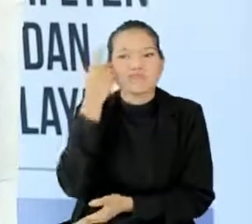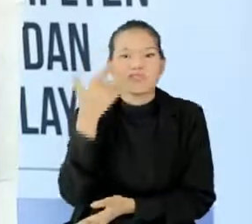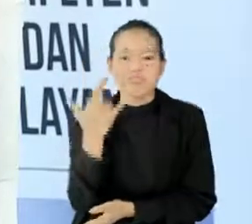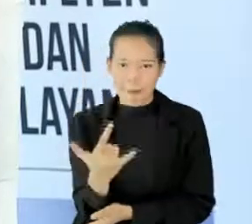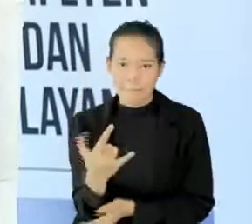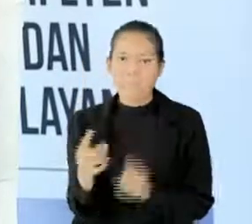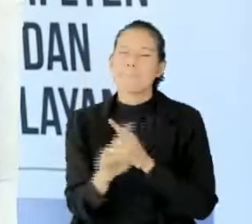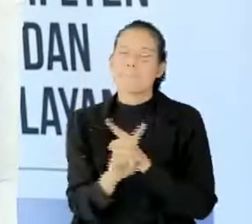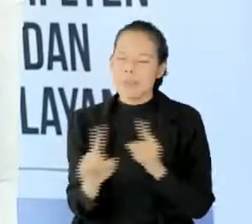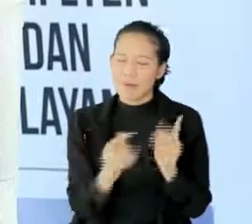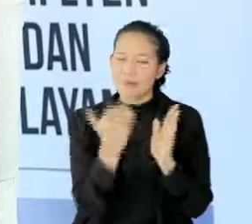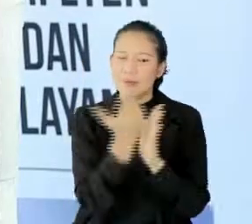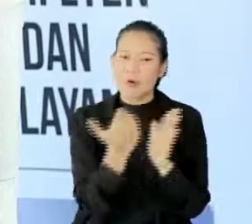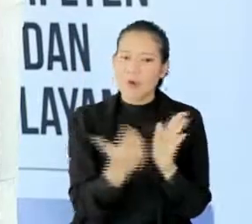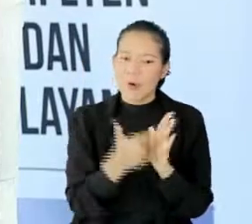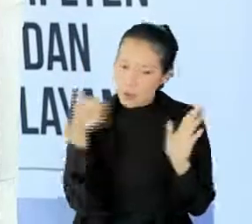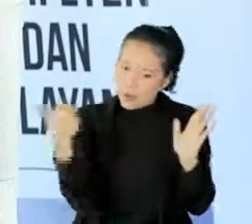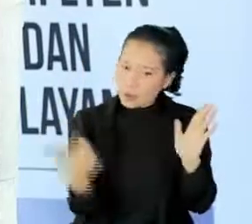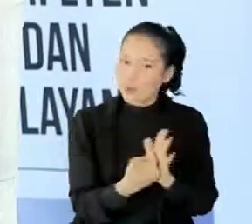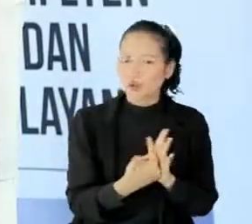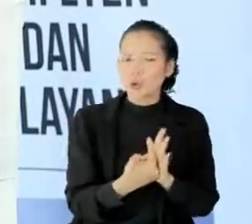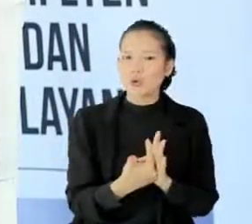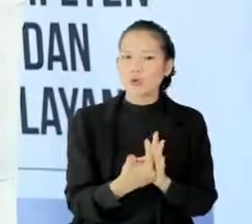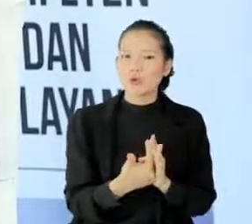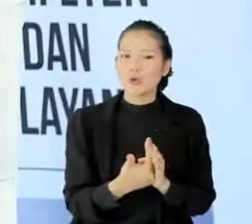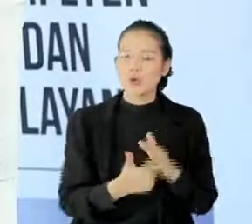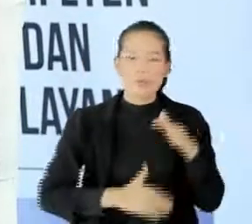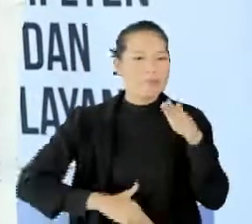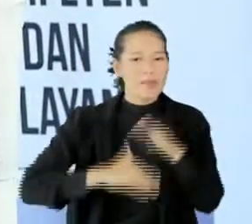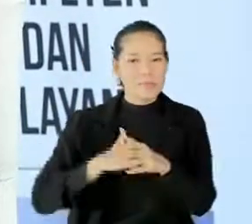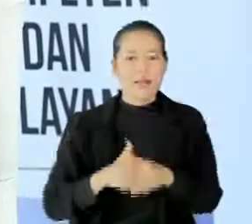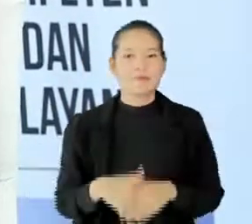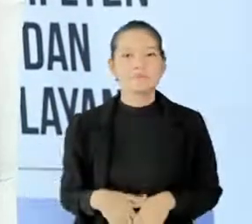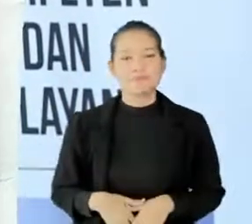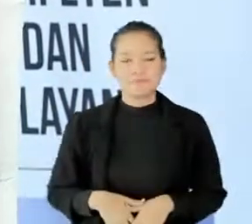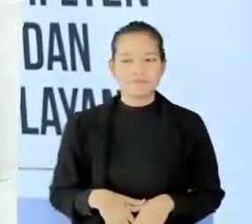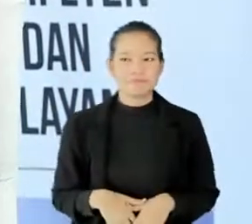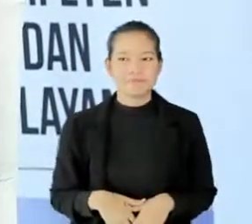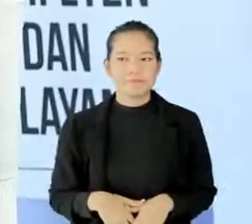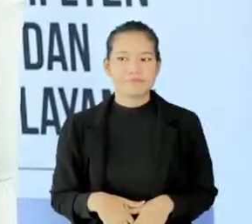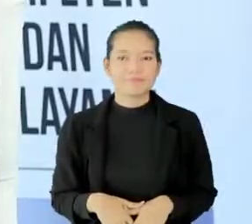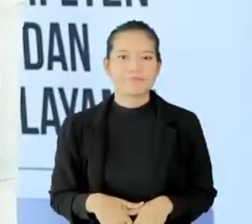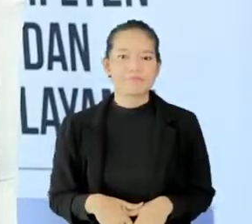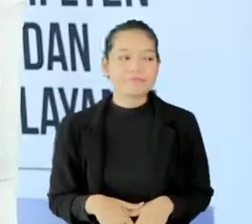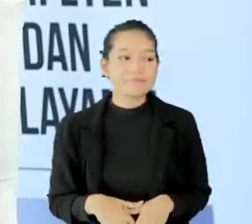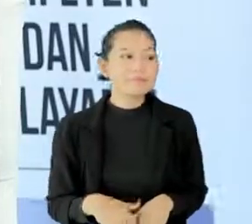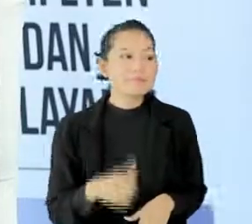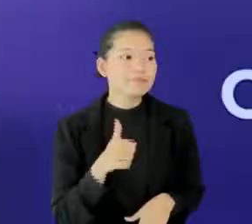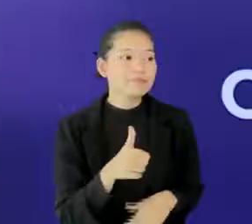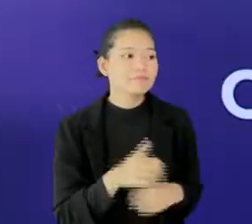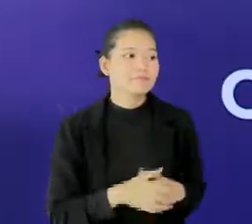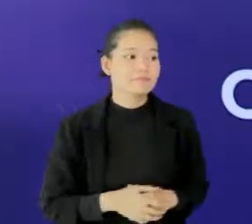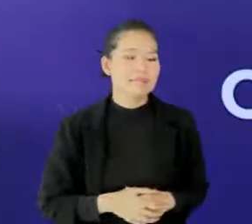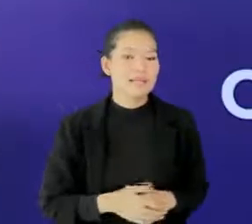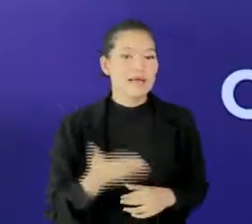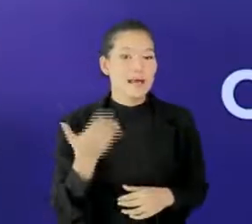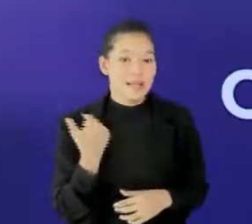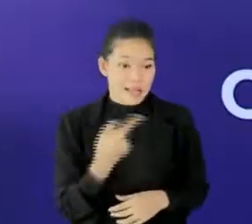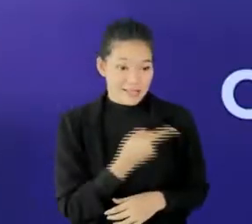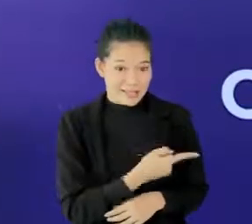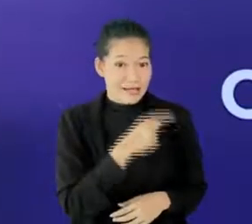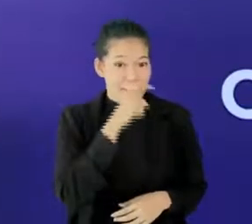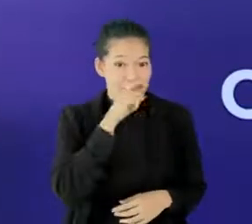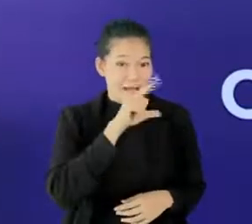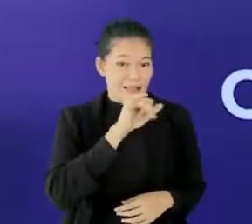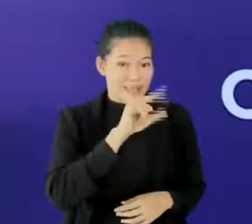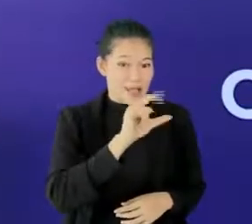namun tetap menjalankan protokol kesehatan secara optimal. Pak Ganip gimana tuh Pak? Iya Mbak Tami. Jadi seperti yang disampaikan Mas